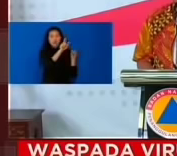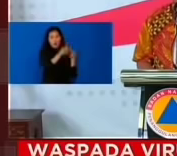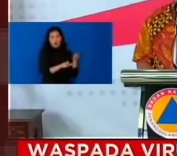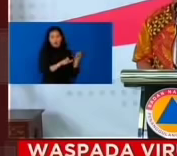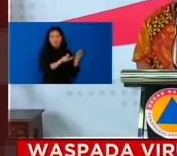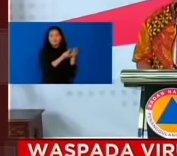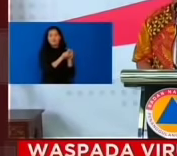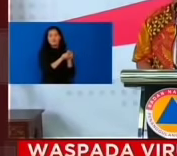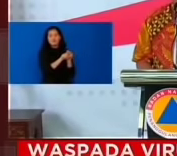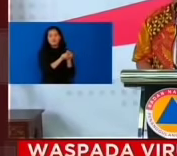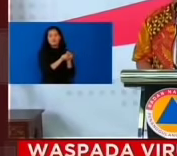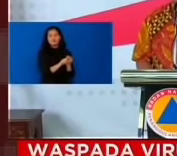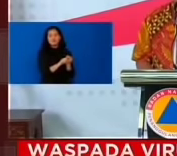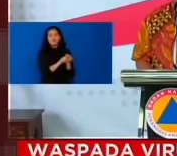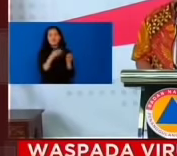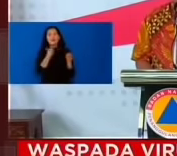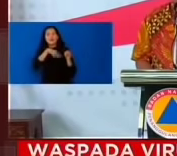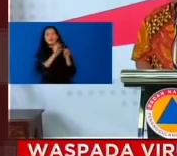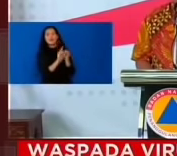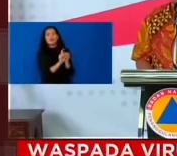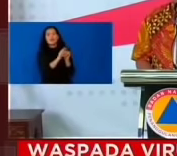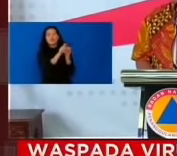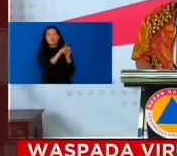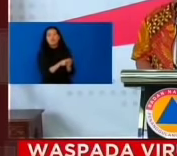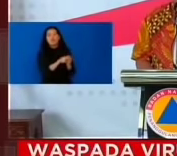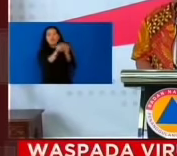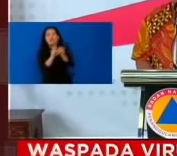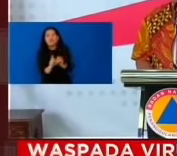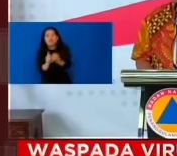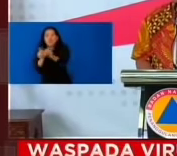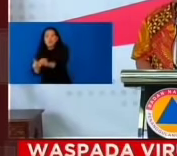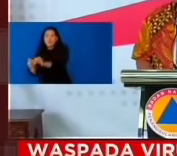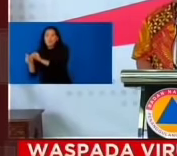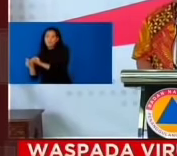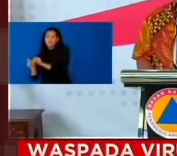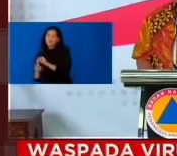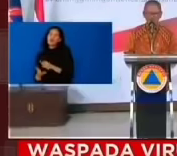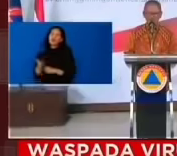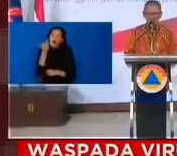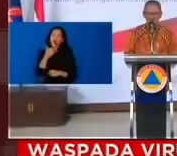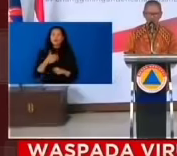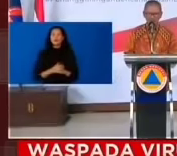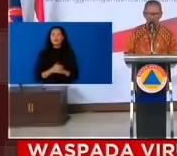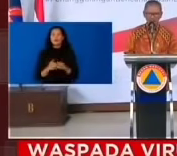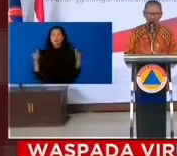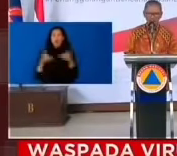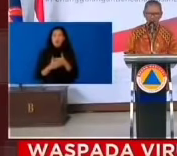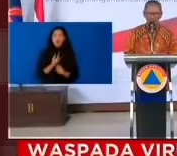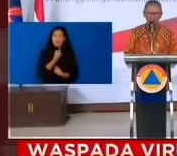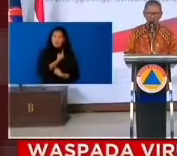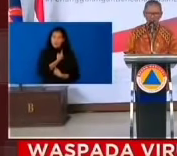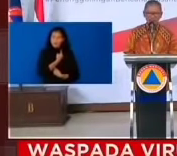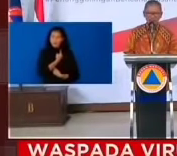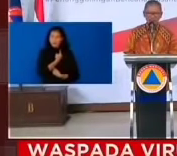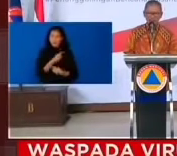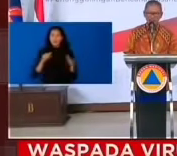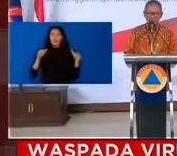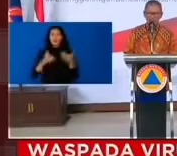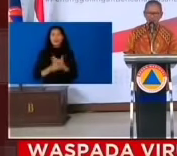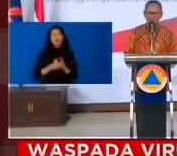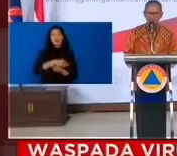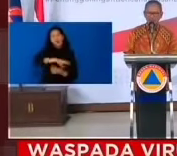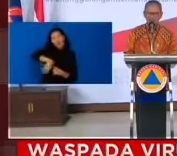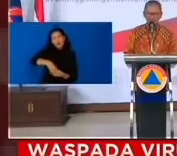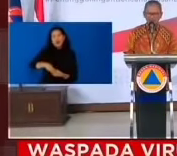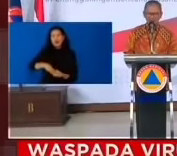akan menimbulkan permasalahan. Saudara-saudara, jadilah pahlawan. Lindungi diri Anda, lindungi